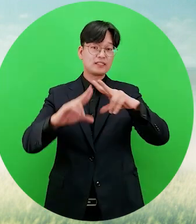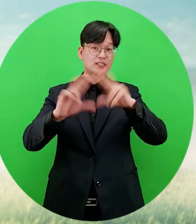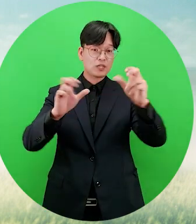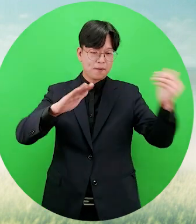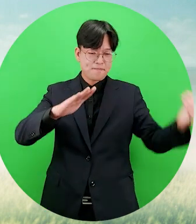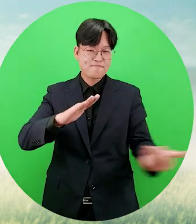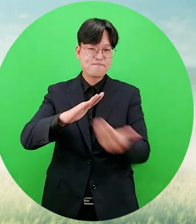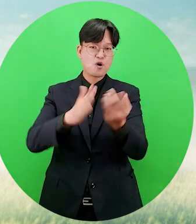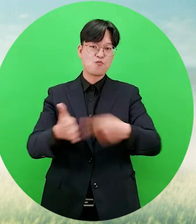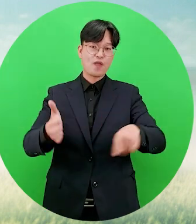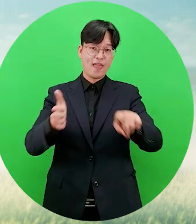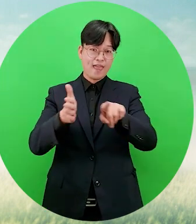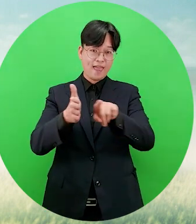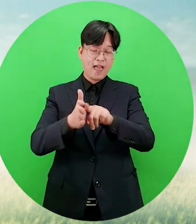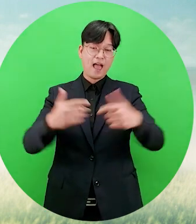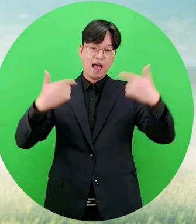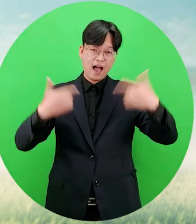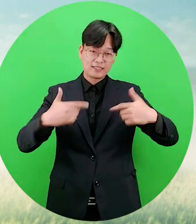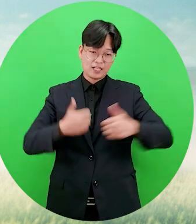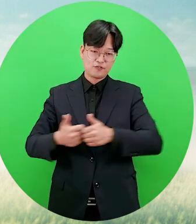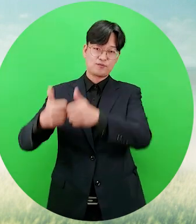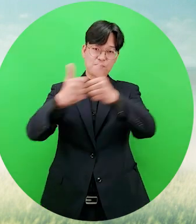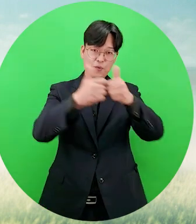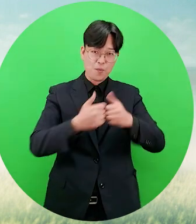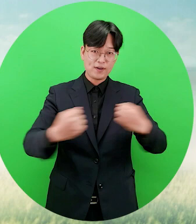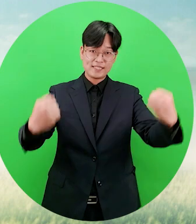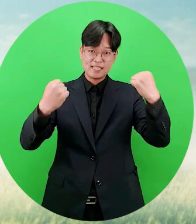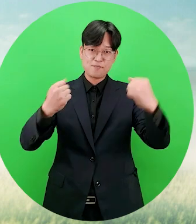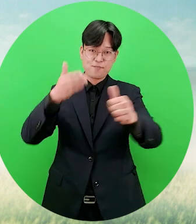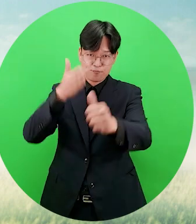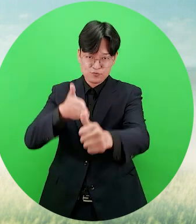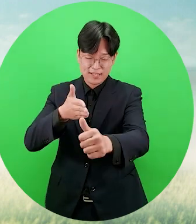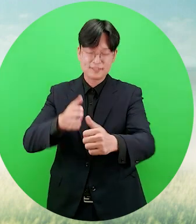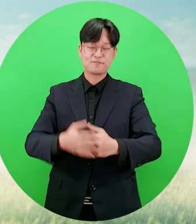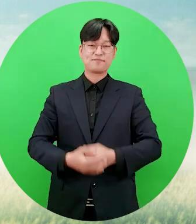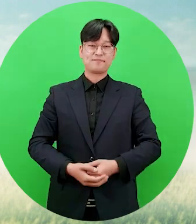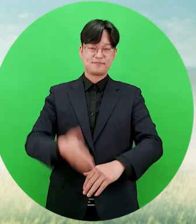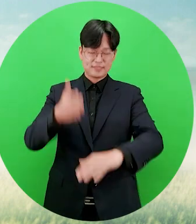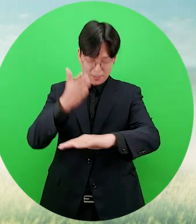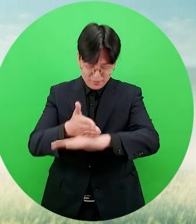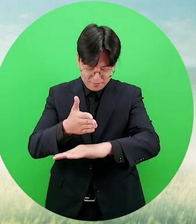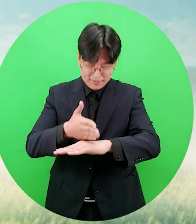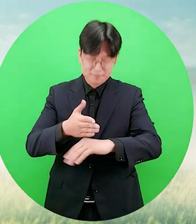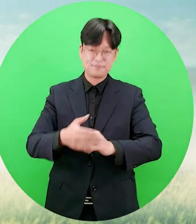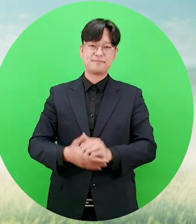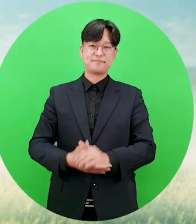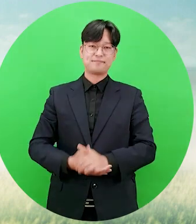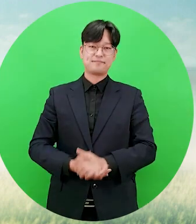늘 함께해 주시고 응원해 주시기 바랍니다. 감사합니다.